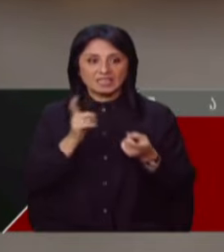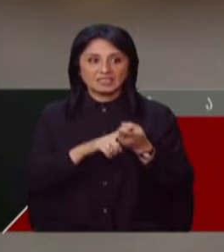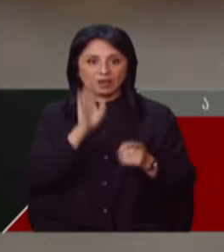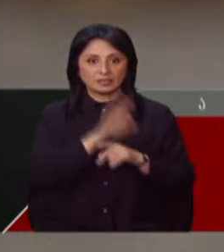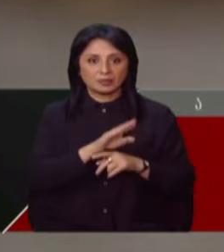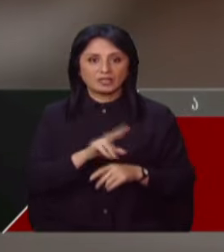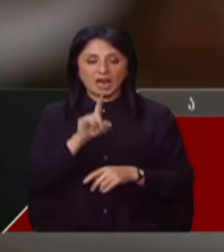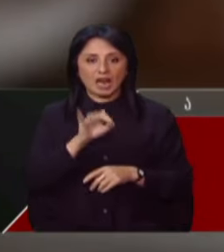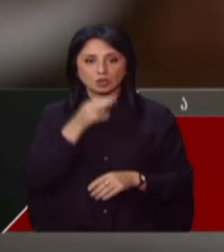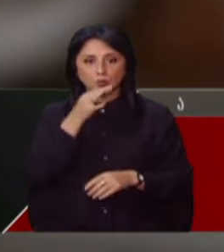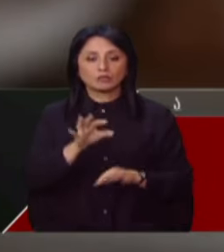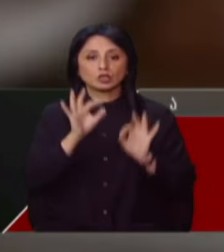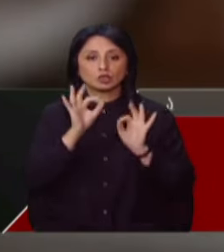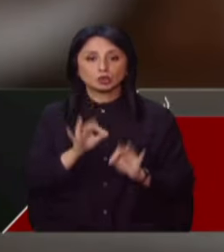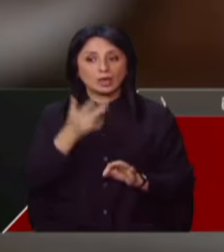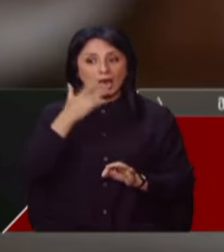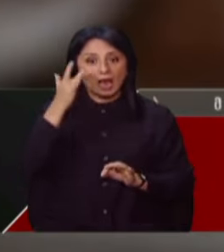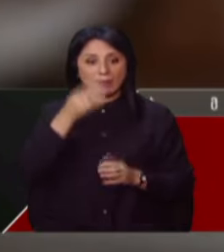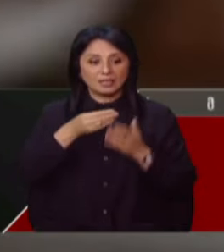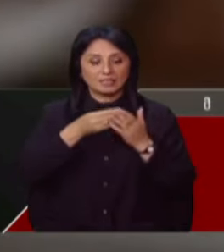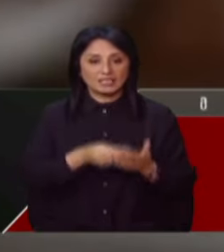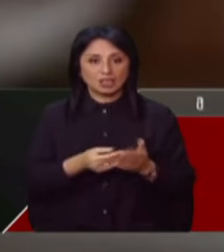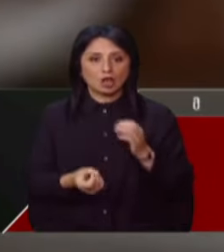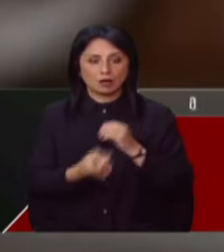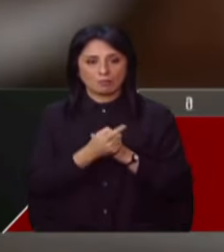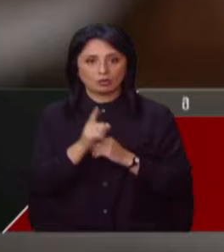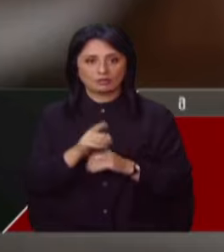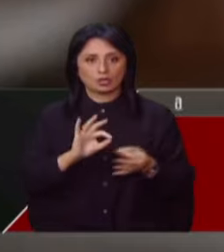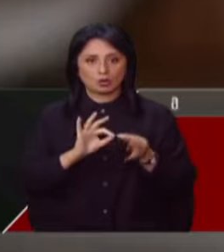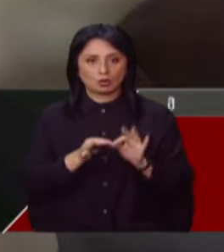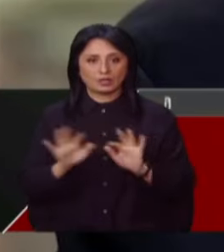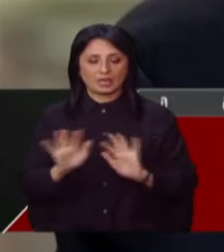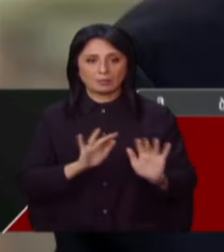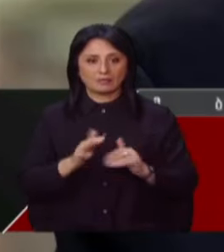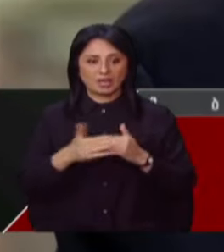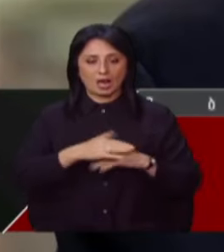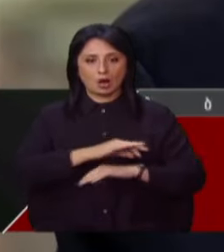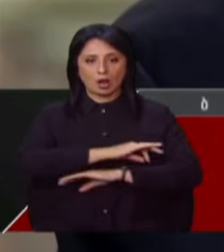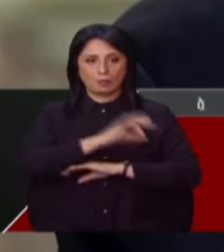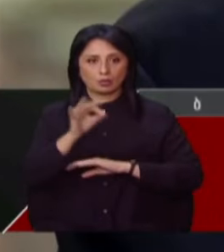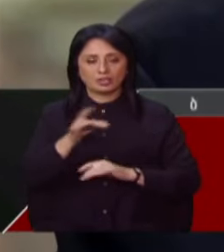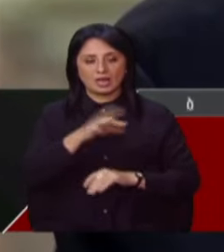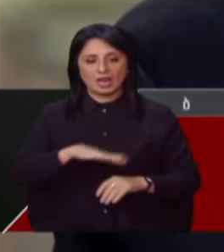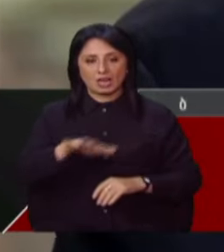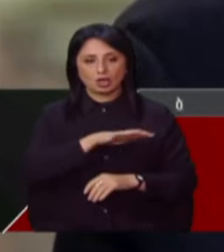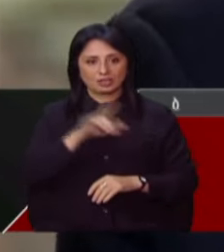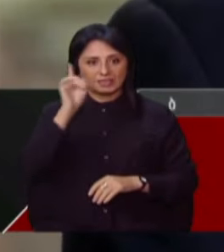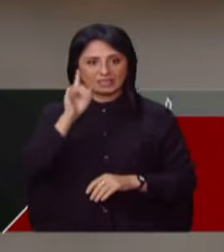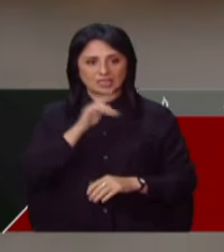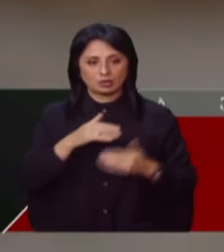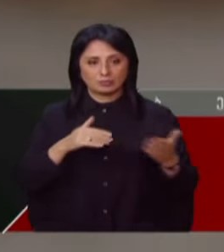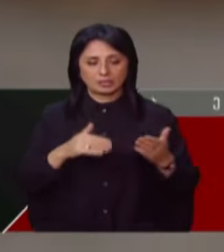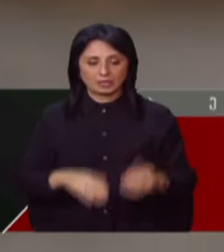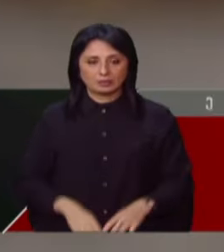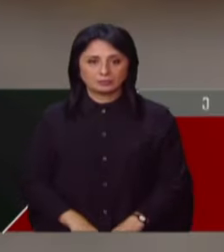gavlena razets Harrisma upasukharob soret Amerikis zetsolam gamoiqvia konkretuli khmedebebi akhlo aghmosavletsis regionshi Israelis